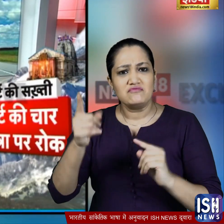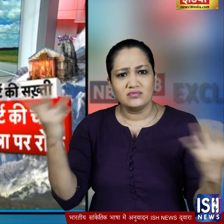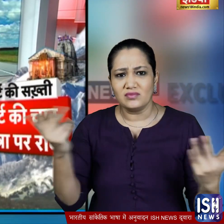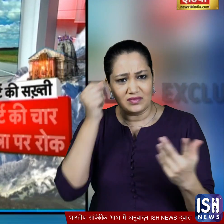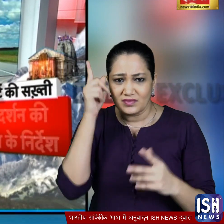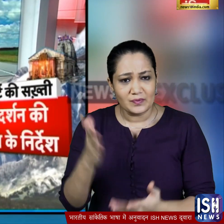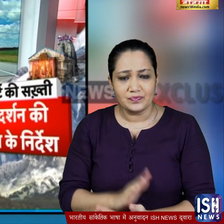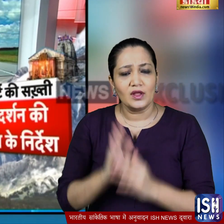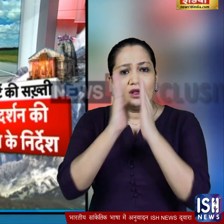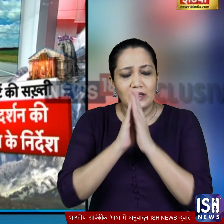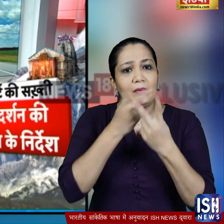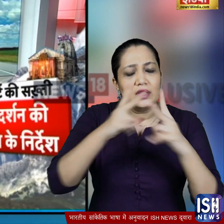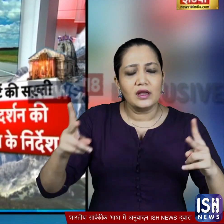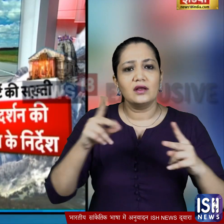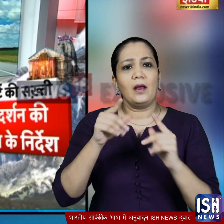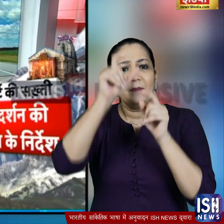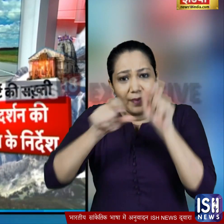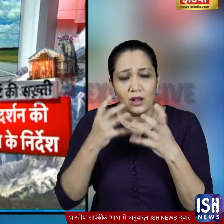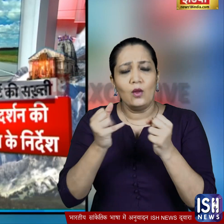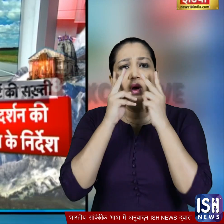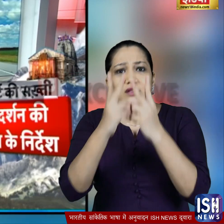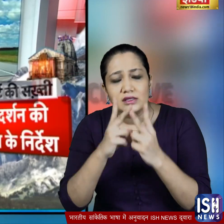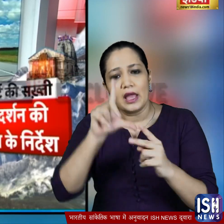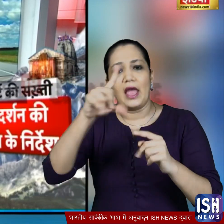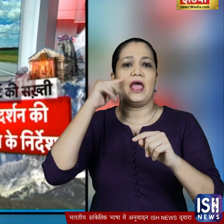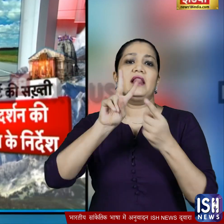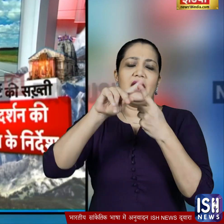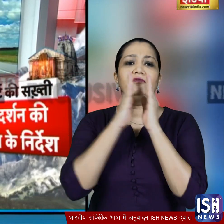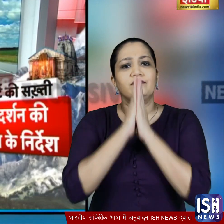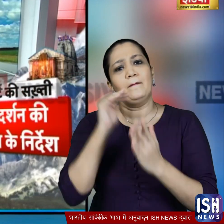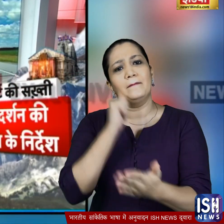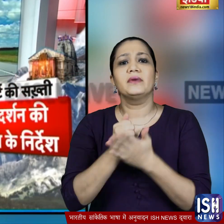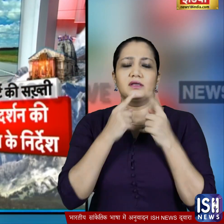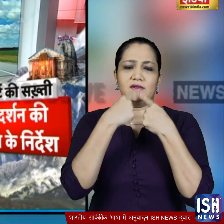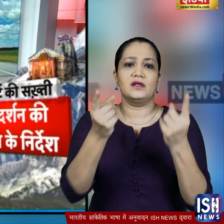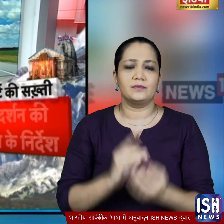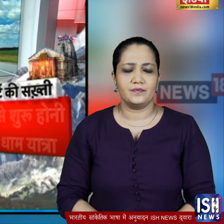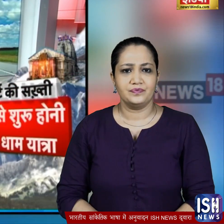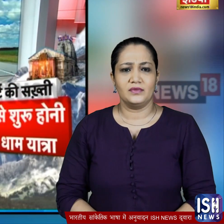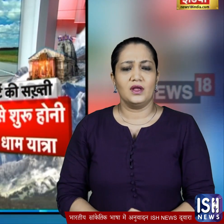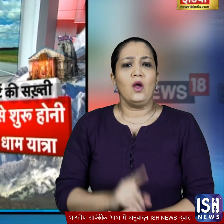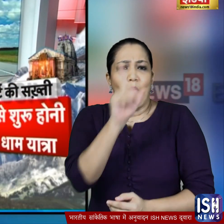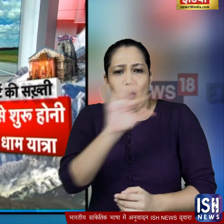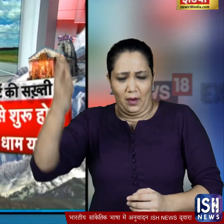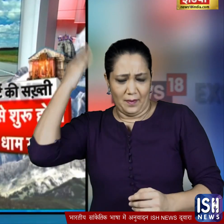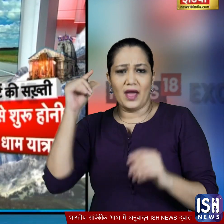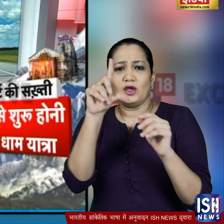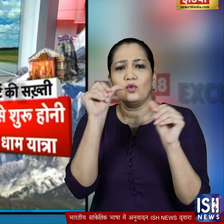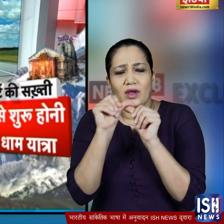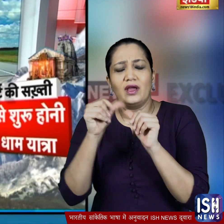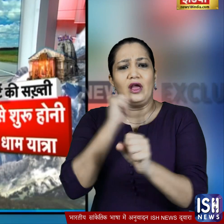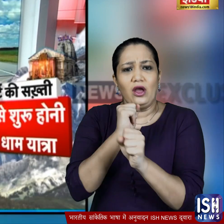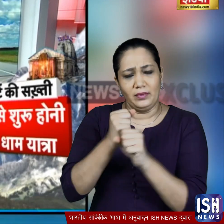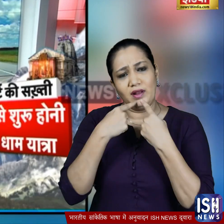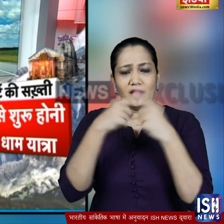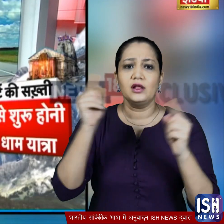लगाई और चारों धाम से श्रद्धालुओं के लिए लाइव दर्शन की व्यवस्था करने के निर्देश दिए। असल में पिछले हफ्ते ही उत्तराखंड सरकार ने शर्तों के